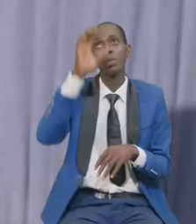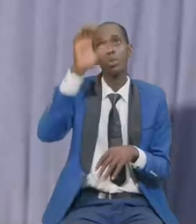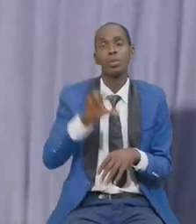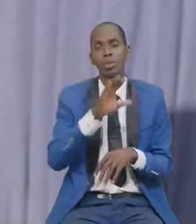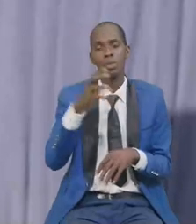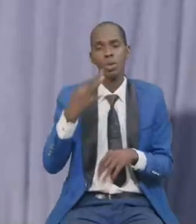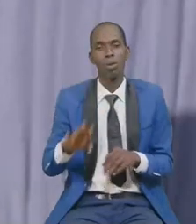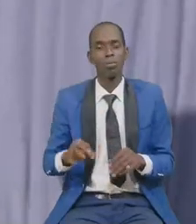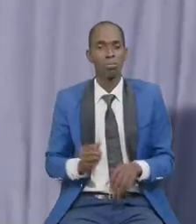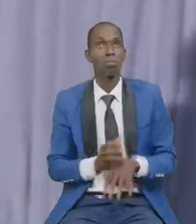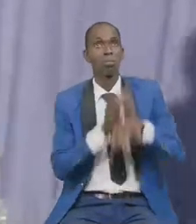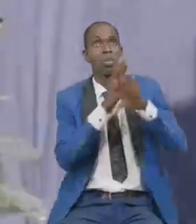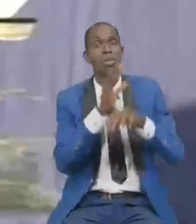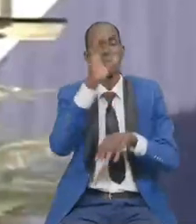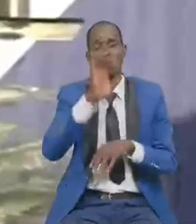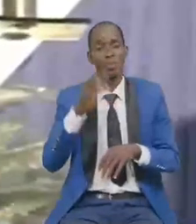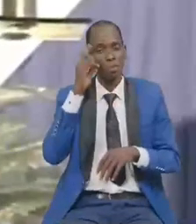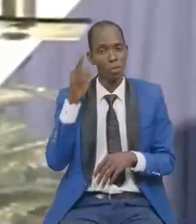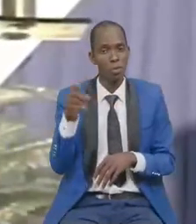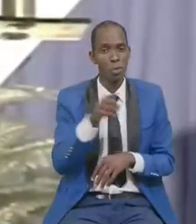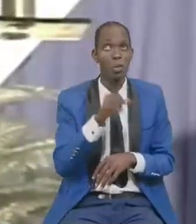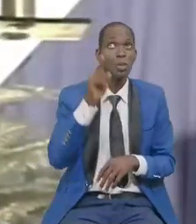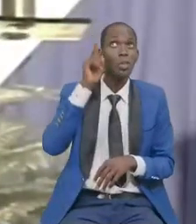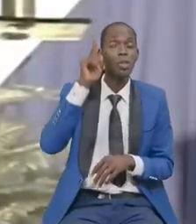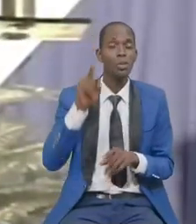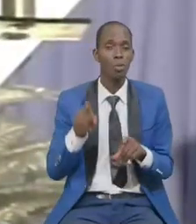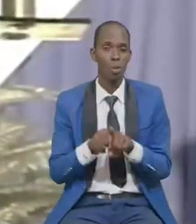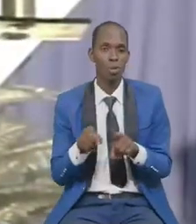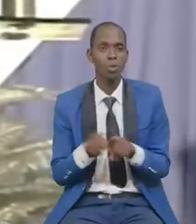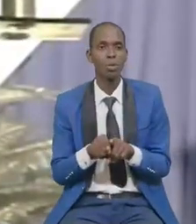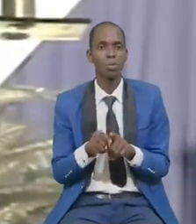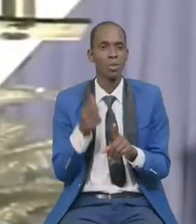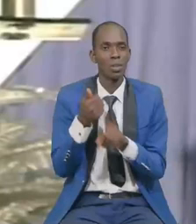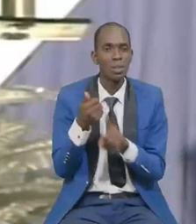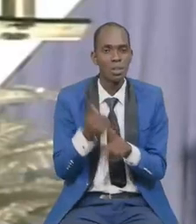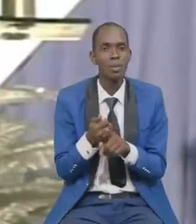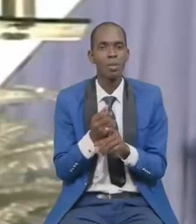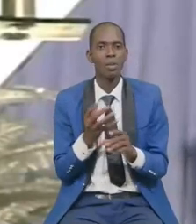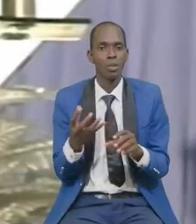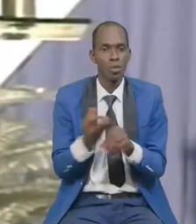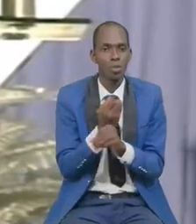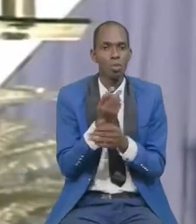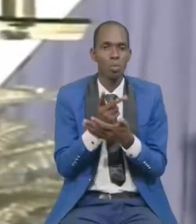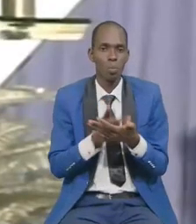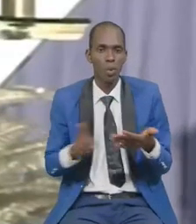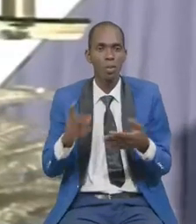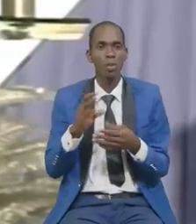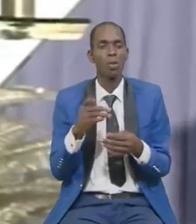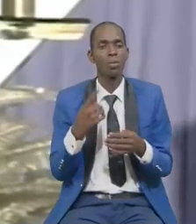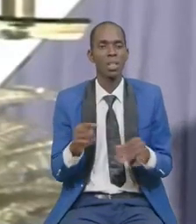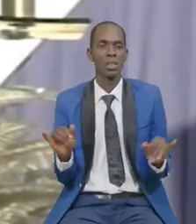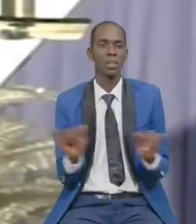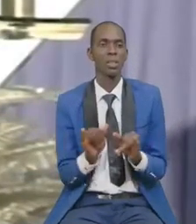participé lui-même. Il a pris part à la même chose. Pour que par